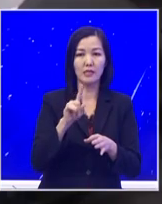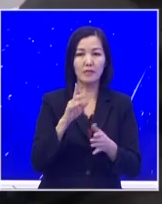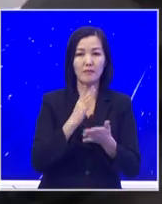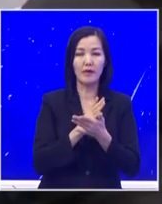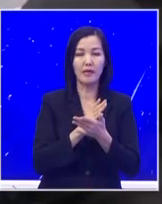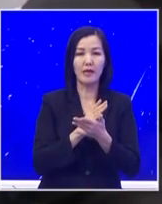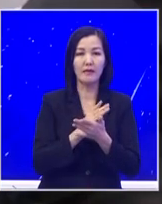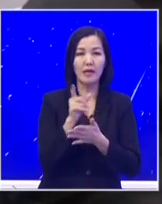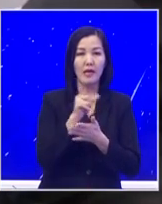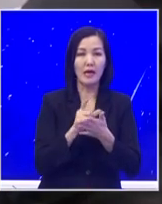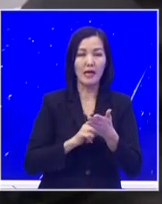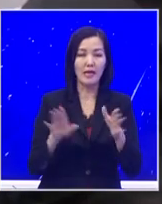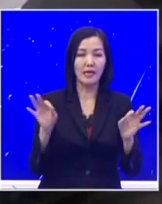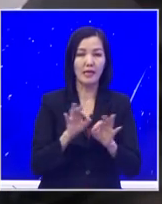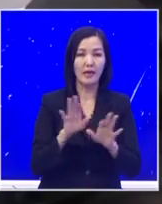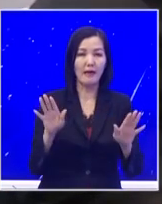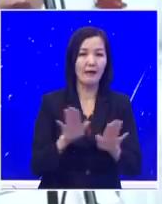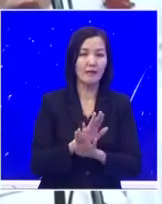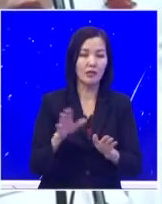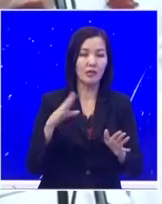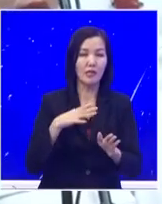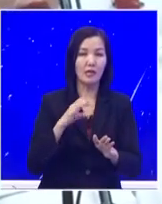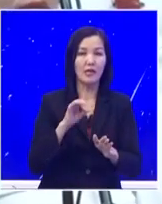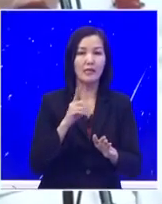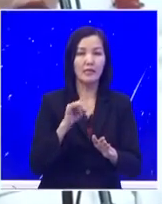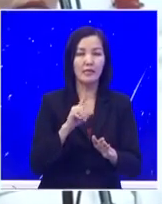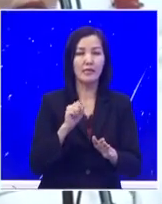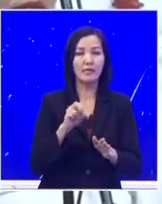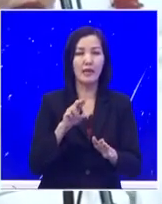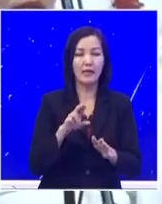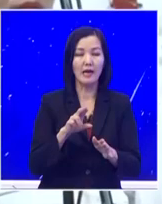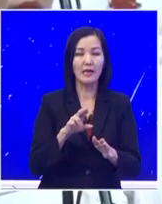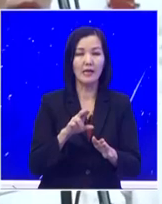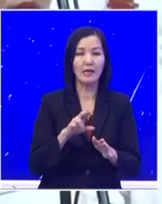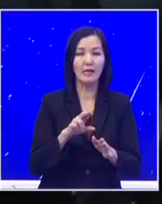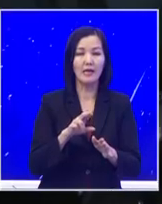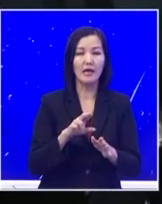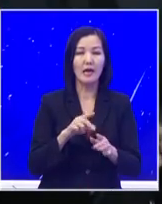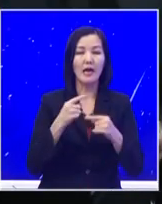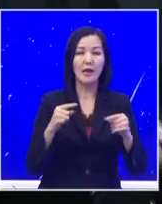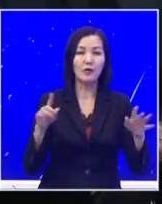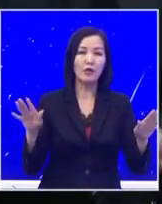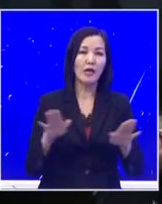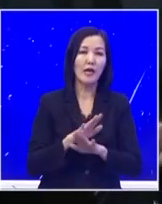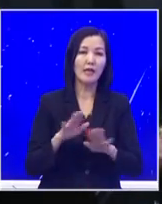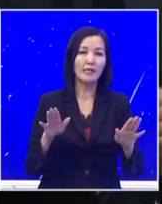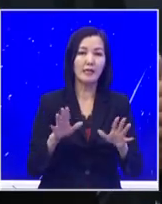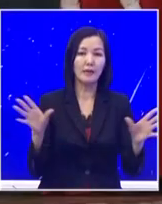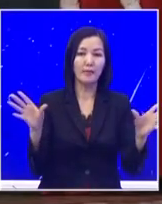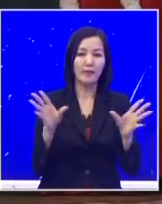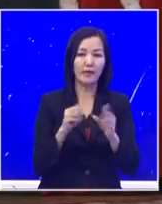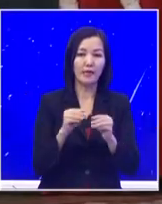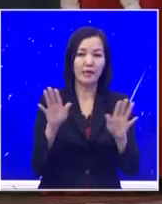оқылып, классикалық әндер шырқалды. Сегіз аяқ, айттым сәлем қаламқас, көзімнің қарасы сынды әндерді жиналған қауым да